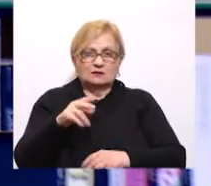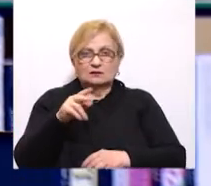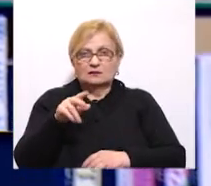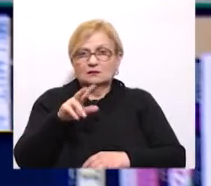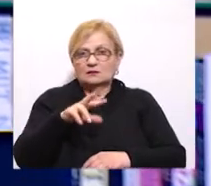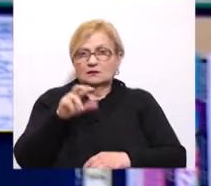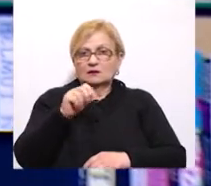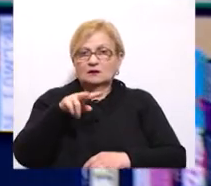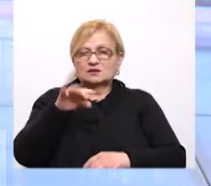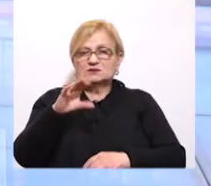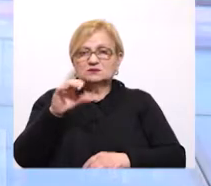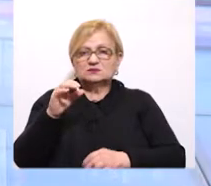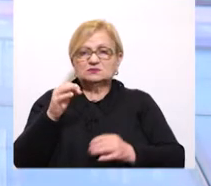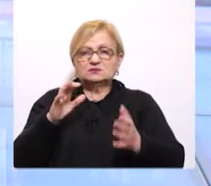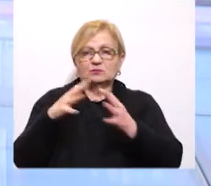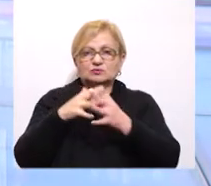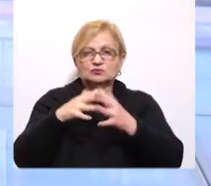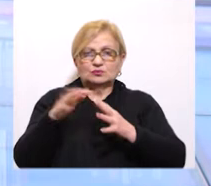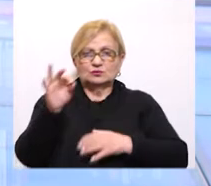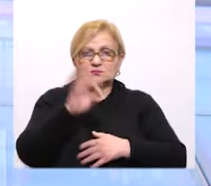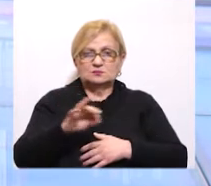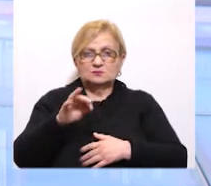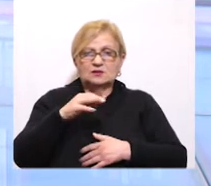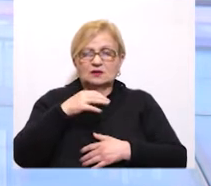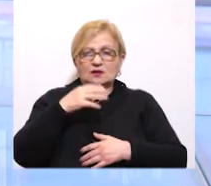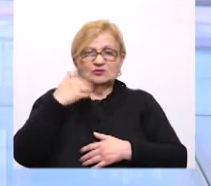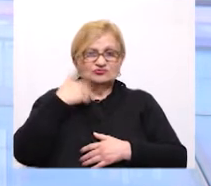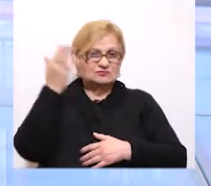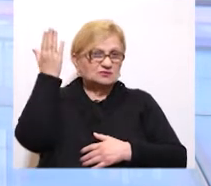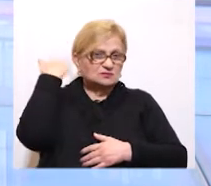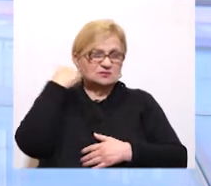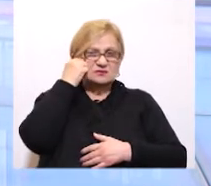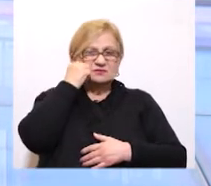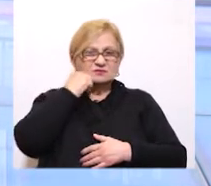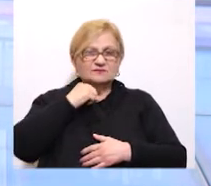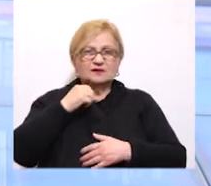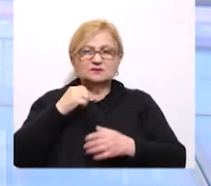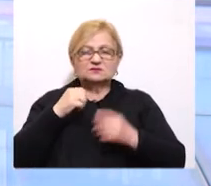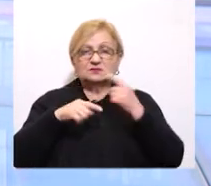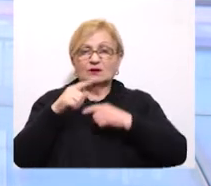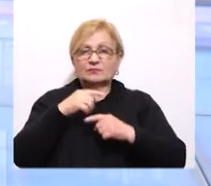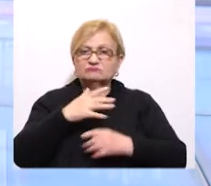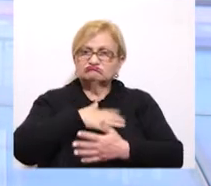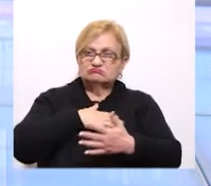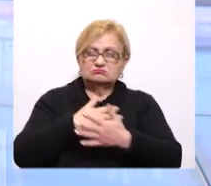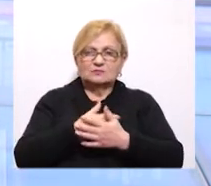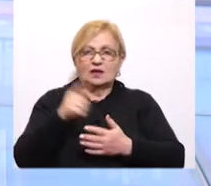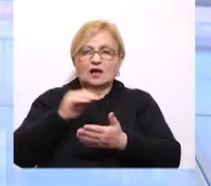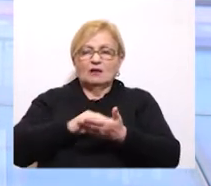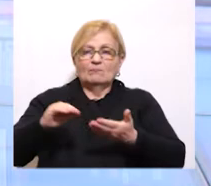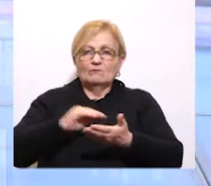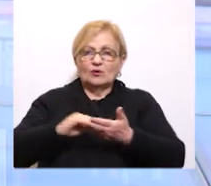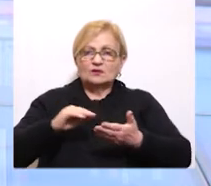ბრძოლისკენ მიმართო. გესაუბროთ ჩვენი წინაპრების დიდ ღვაწლზე და პოემის ავტორი